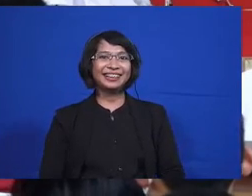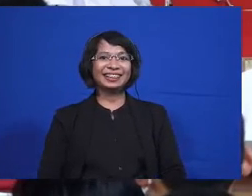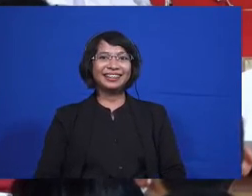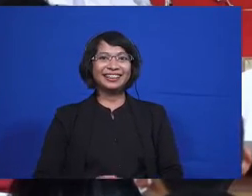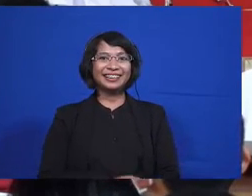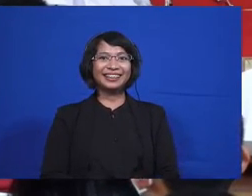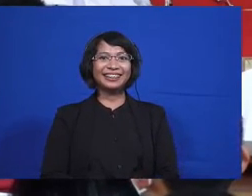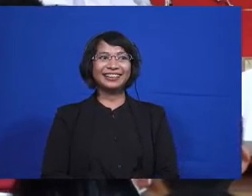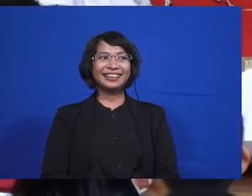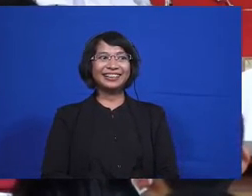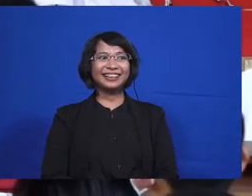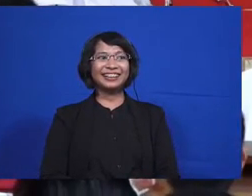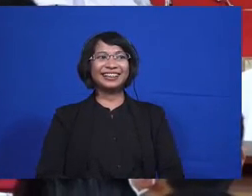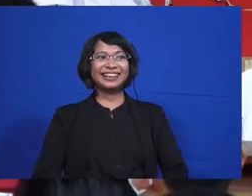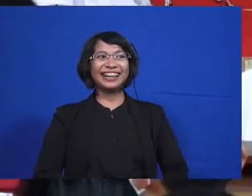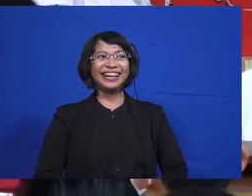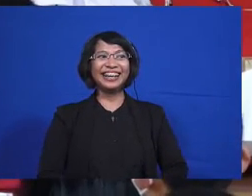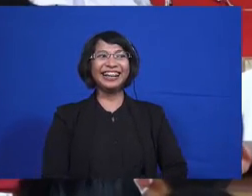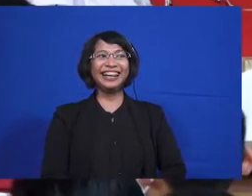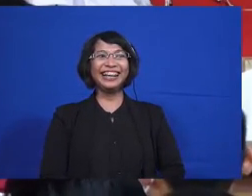dan mendesak-mendesak saya.